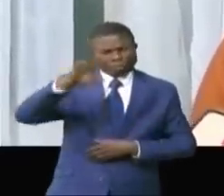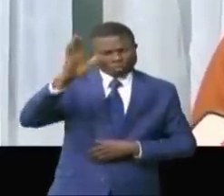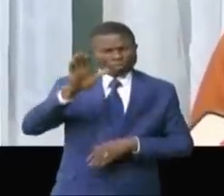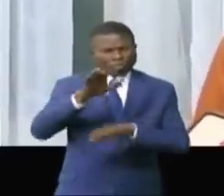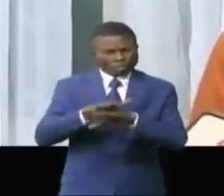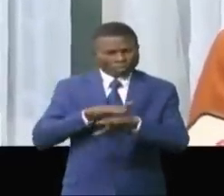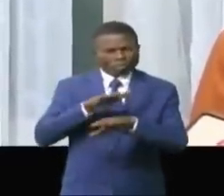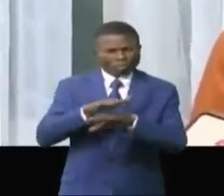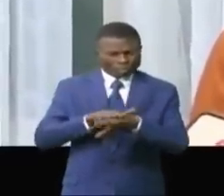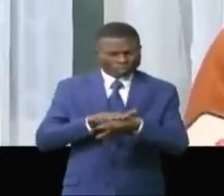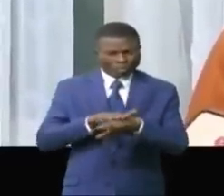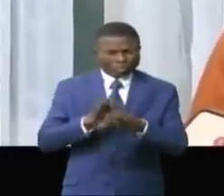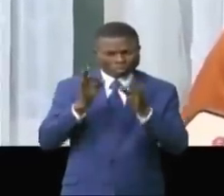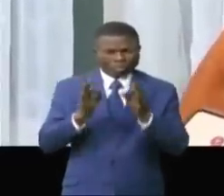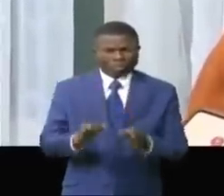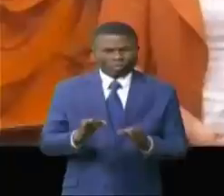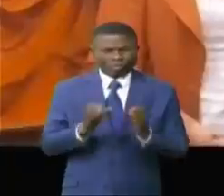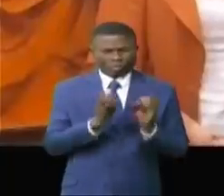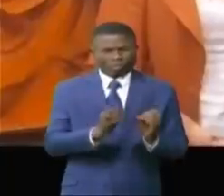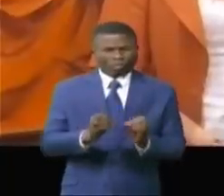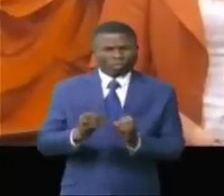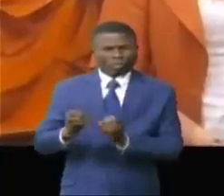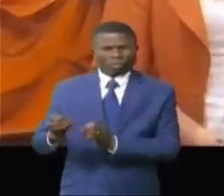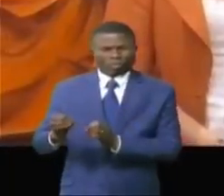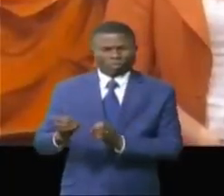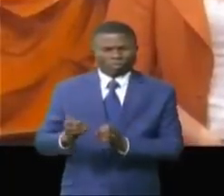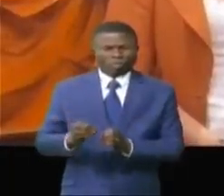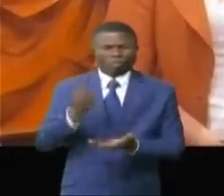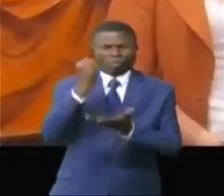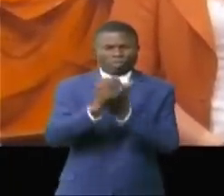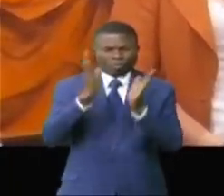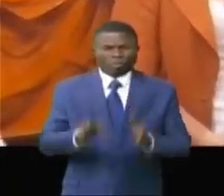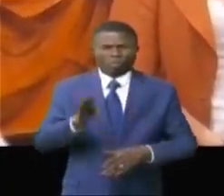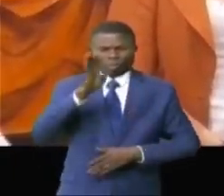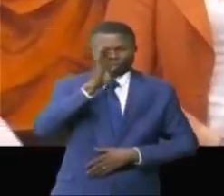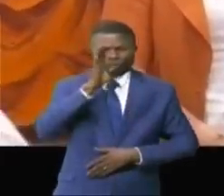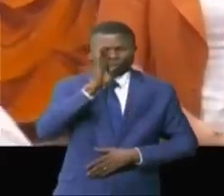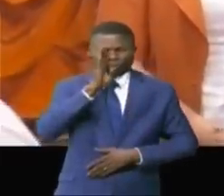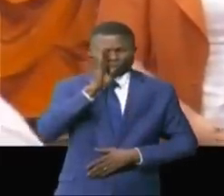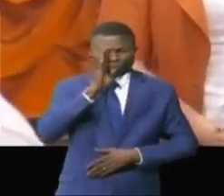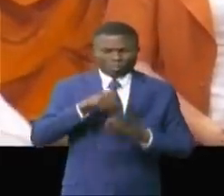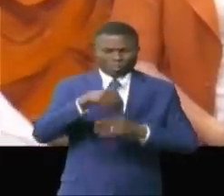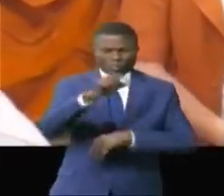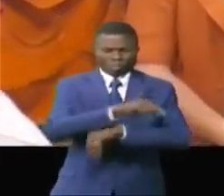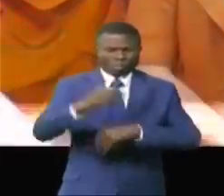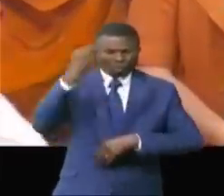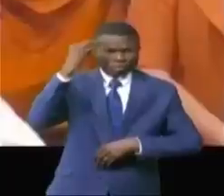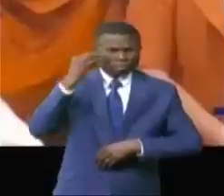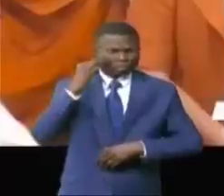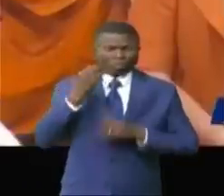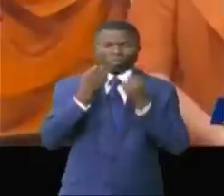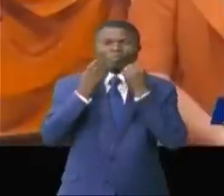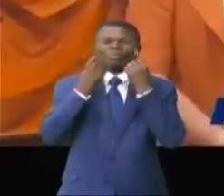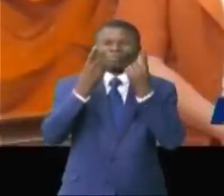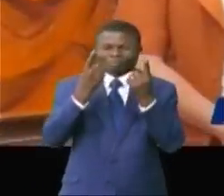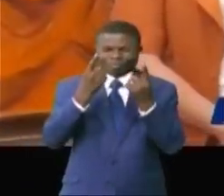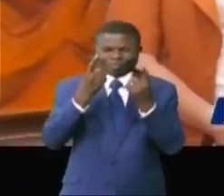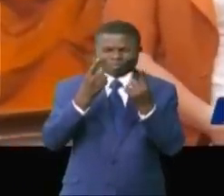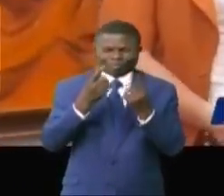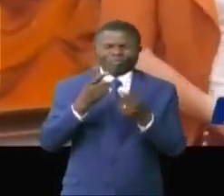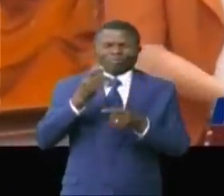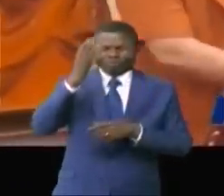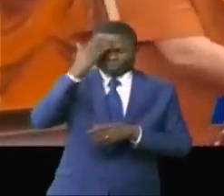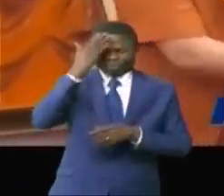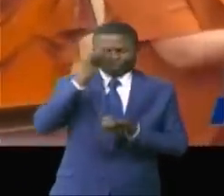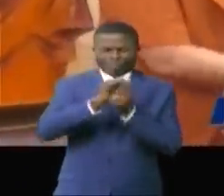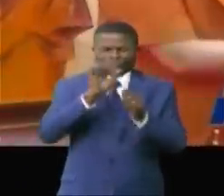mais quand même vraiment organisé. La diplomate belge est sortie de la primature, impressionnée par la maîtrise des